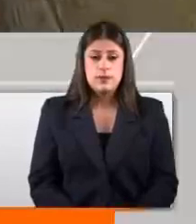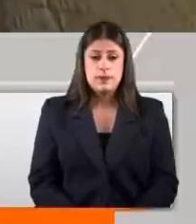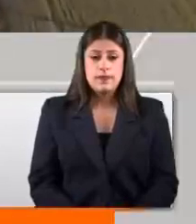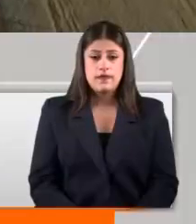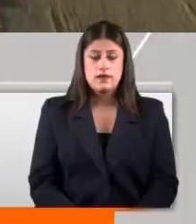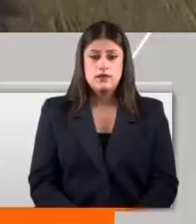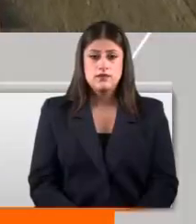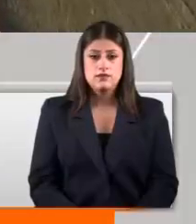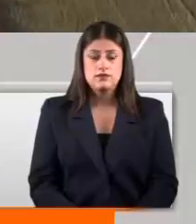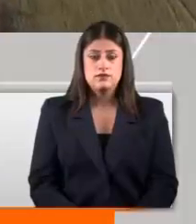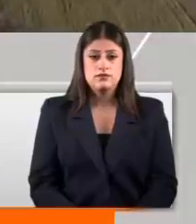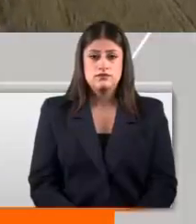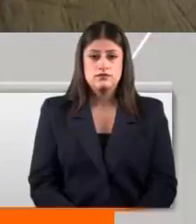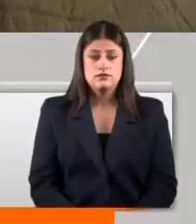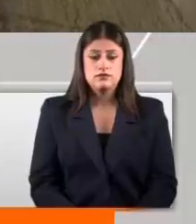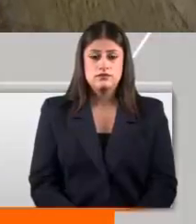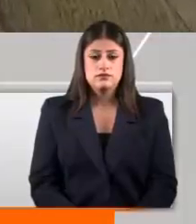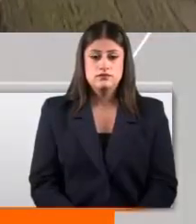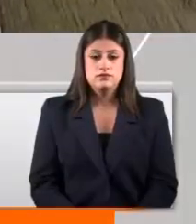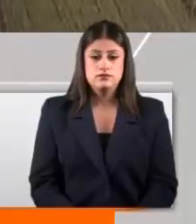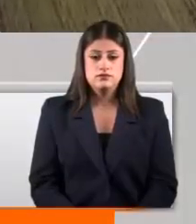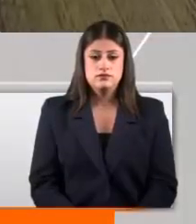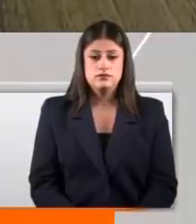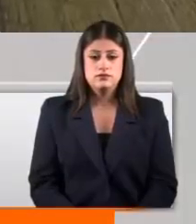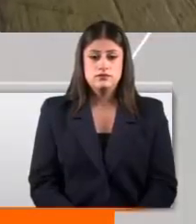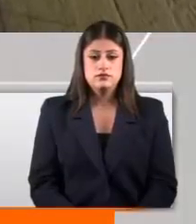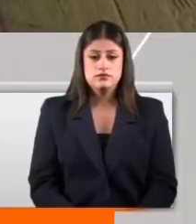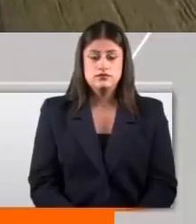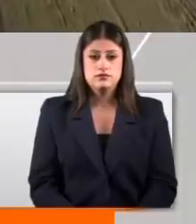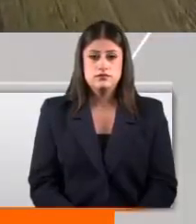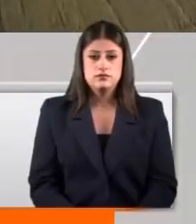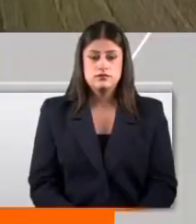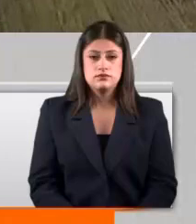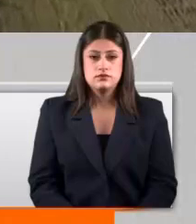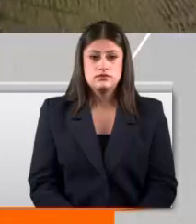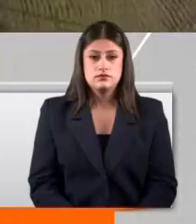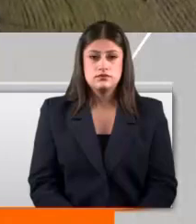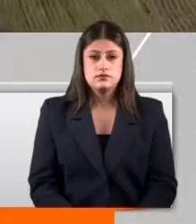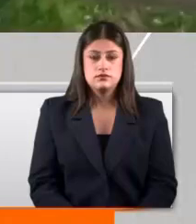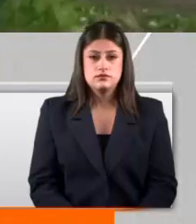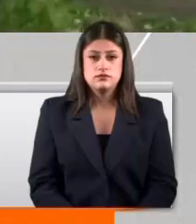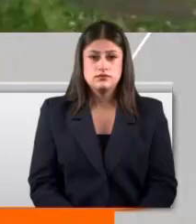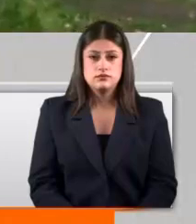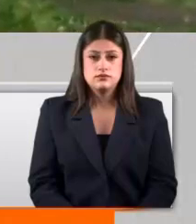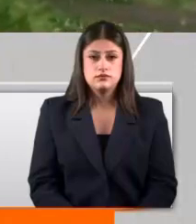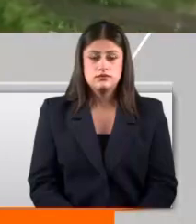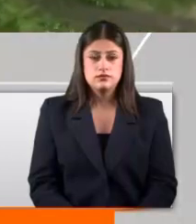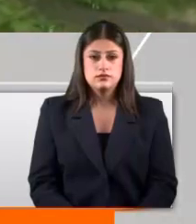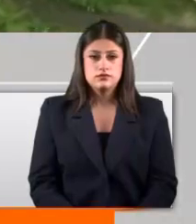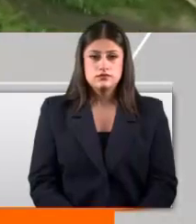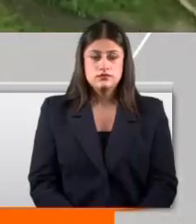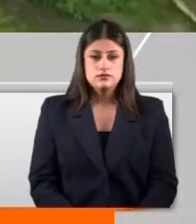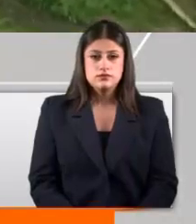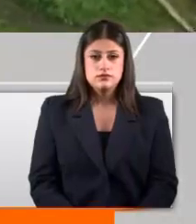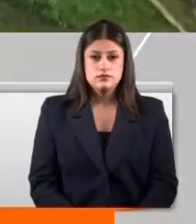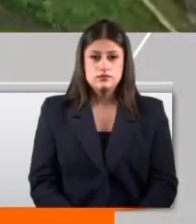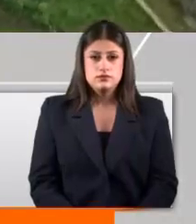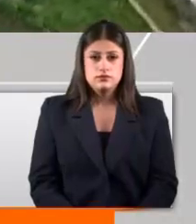Bu da işte depremin olabilme riskinden kaynaklı. Ev satışlarında aynı şekilde yüksek fiyatlar var. İnsanlar daha